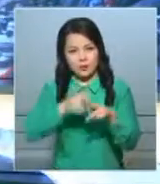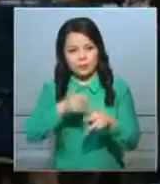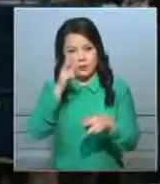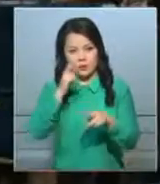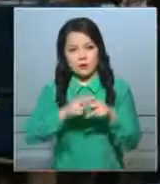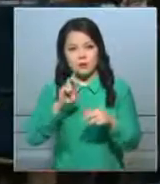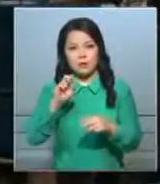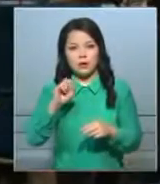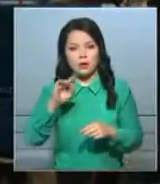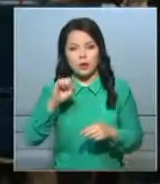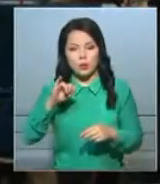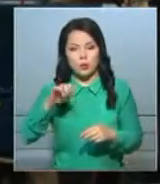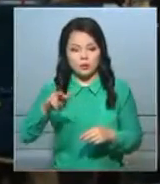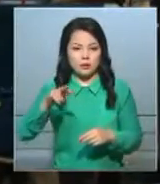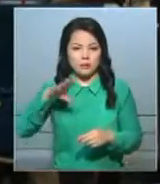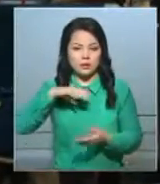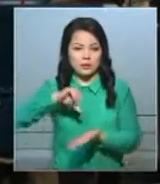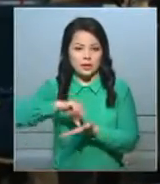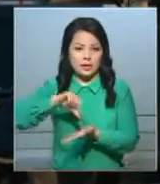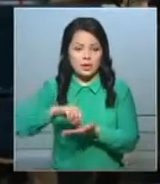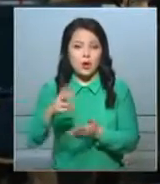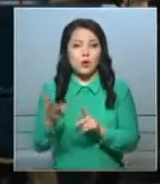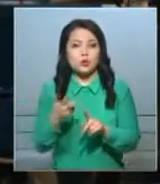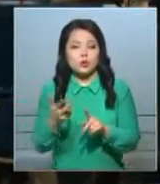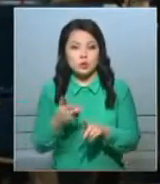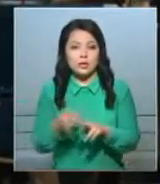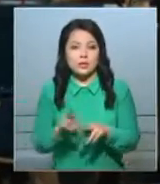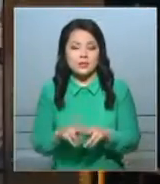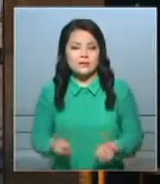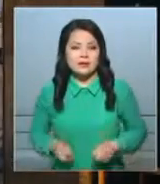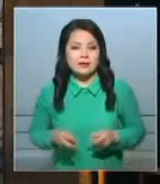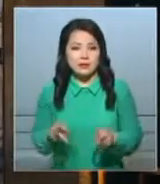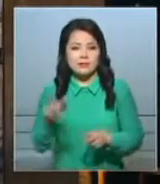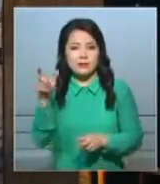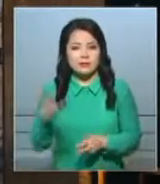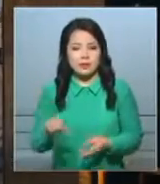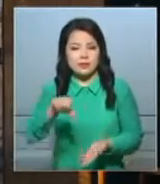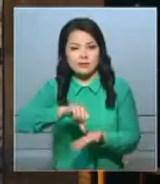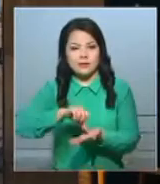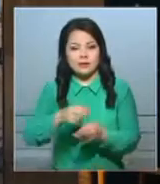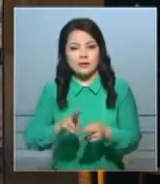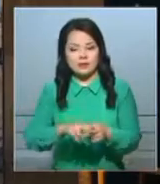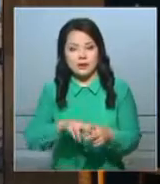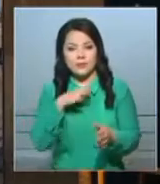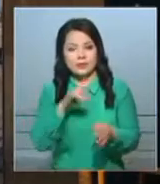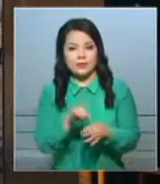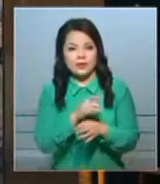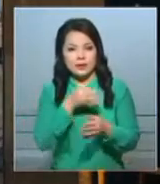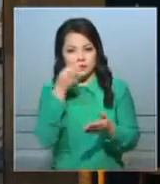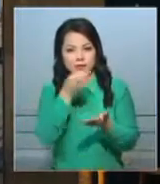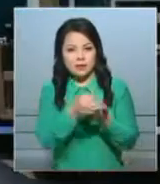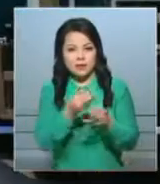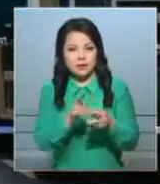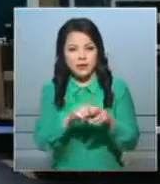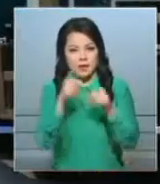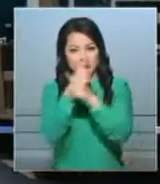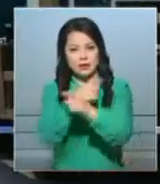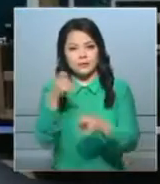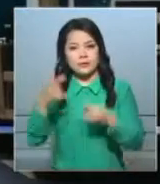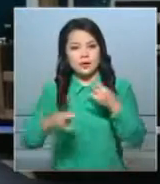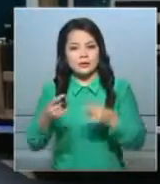Бакрауилер. Сонымен қатар үшінші лаңкес Наджим Аллахрауи. Жергілікті полиция өкіліне сілтеме жасаған жергілікті арналар осындай хабар